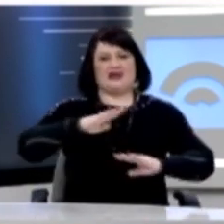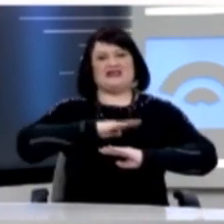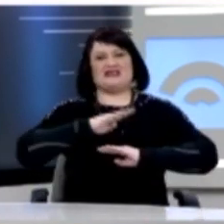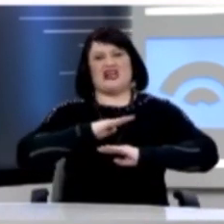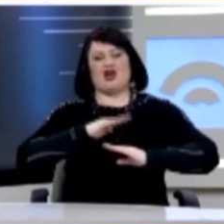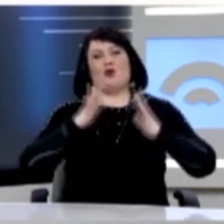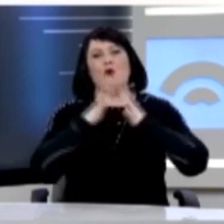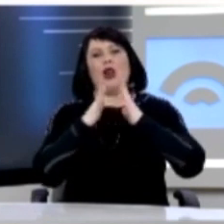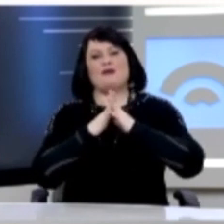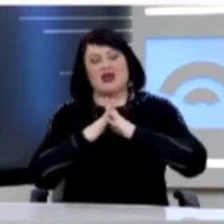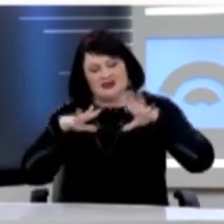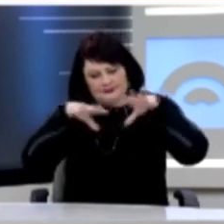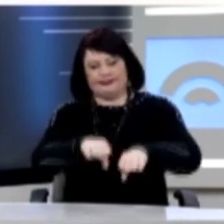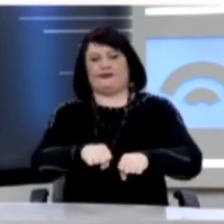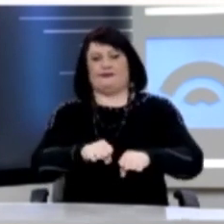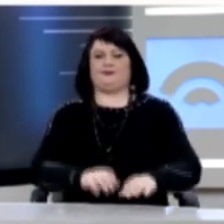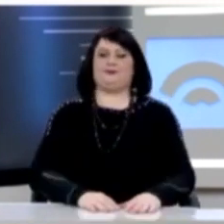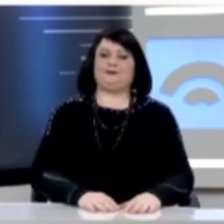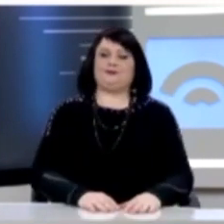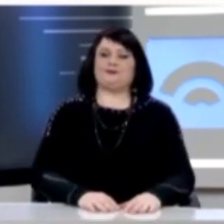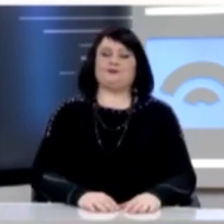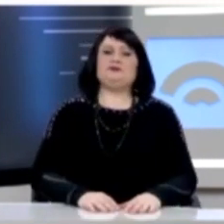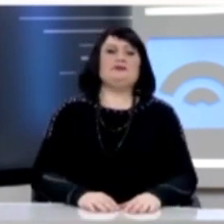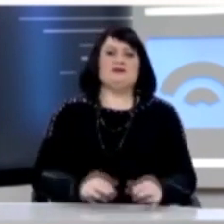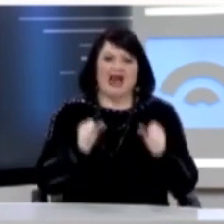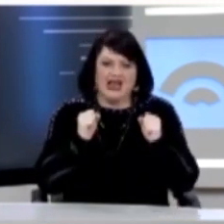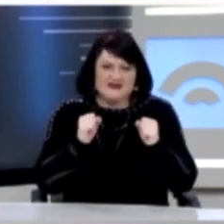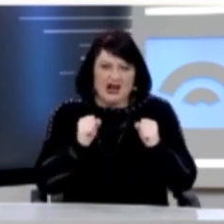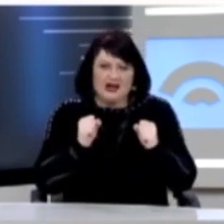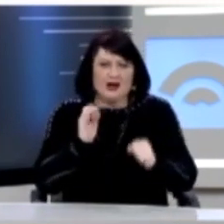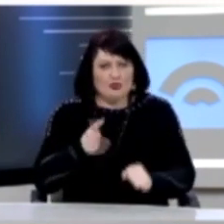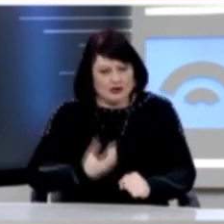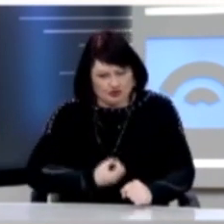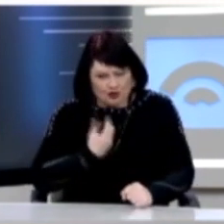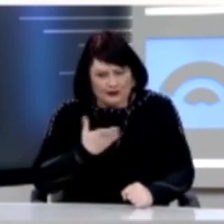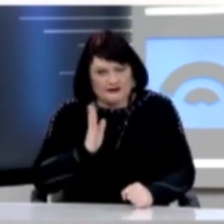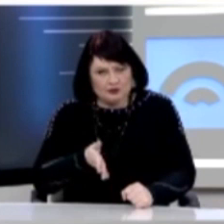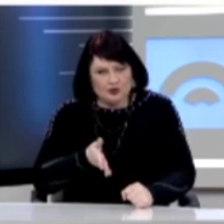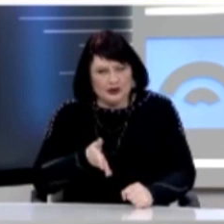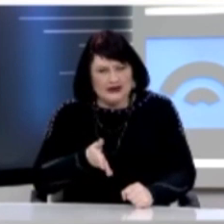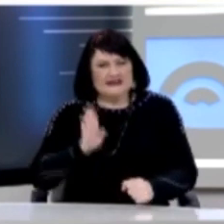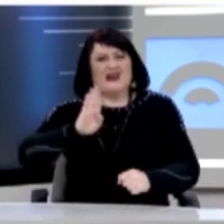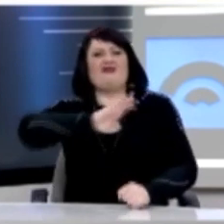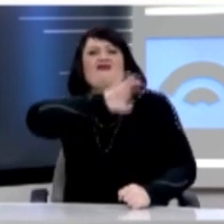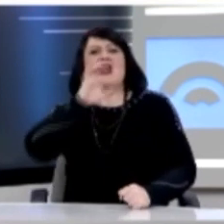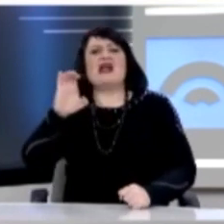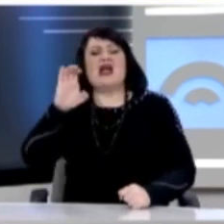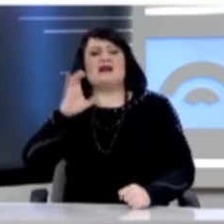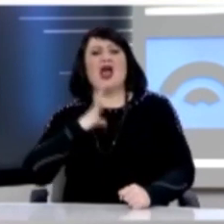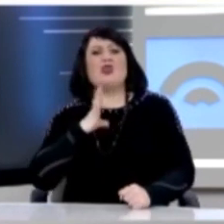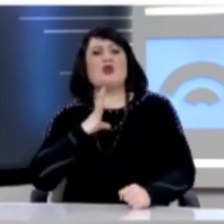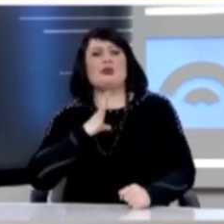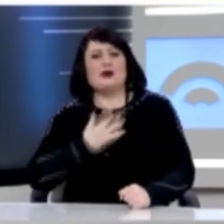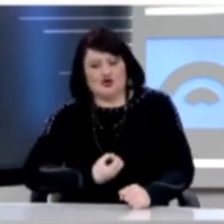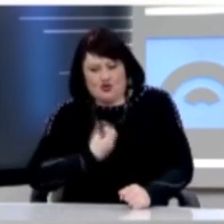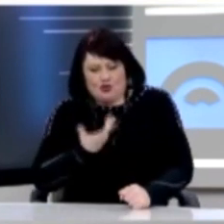στρατιωτικές πολεμικές συγκρούσεις. Πόση ασφάλεια μπορούν να νιώθουν οι λαοί στα Βαλκάνια από